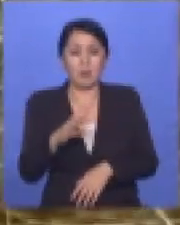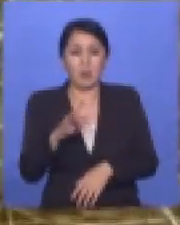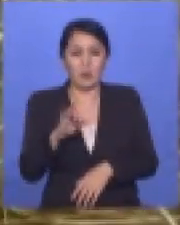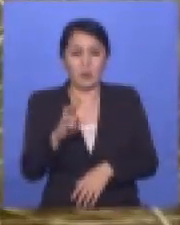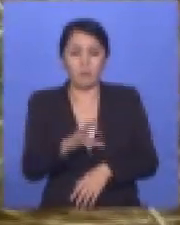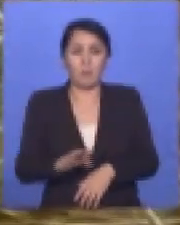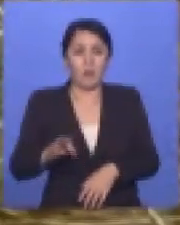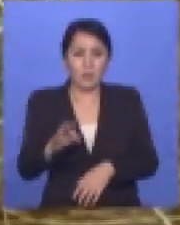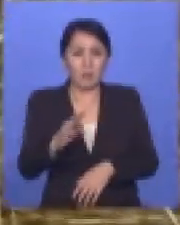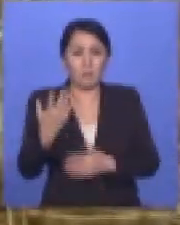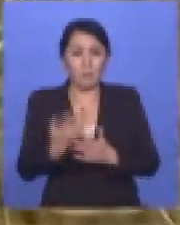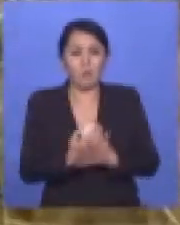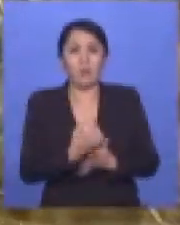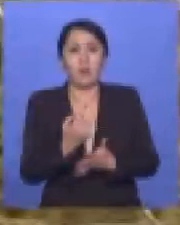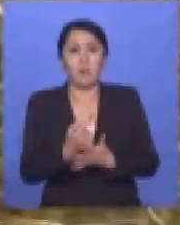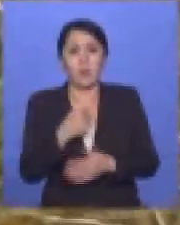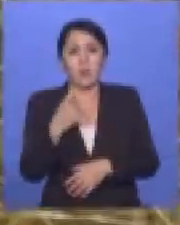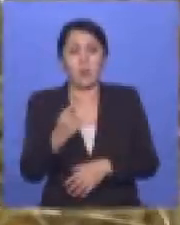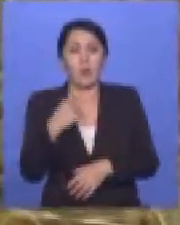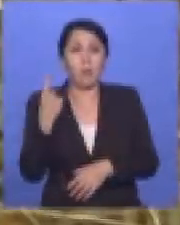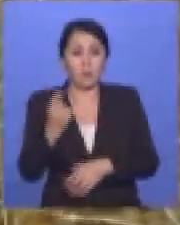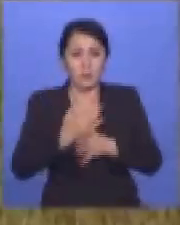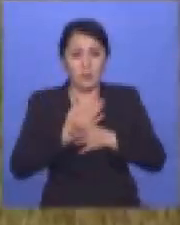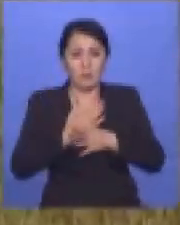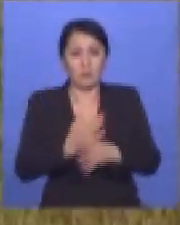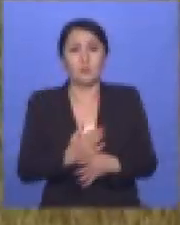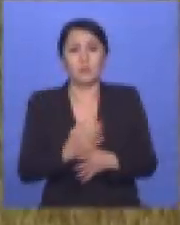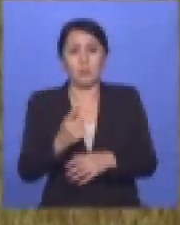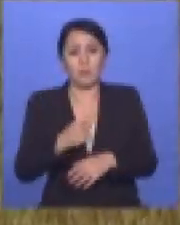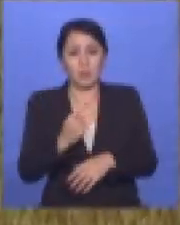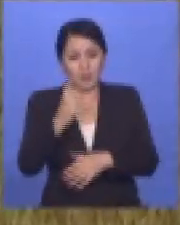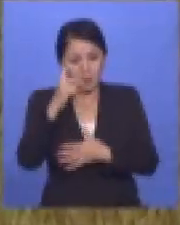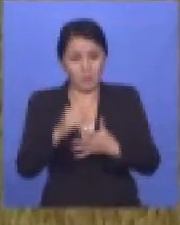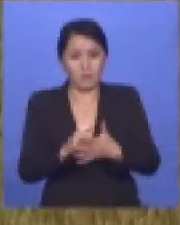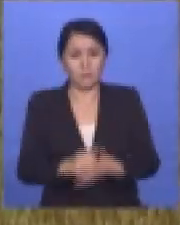Сапаров шаруаларға сәттілік тілеп, мемлекет фермерлерді қолдаусыз қалдырмайды деп сендірді.